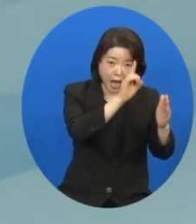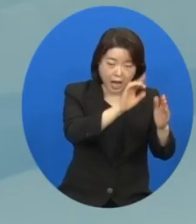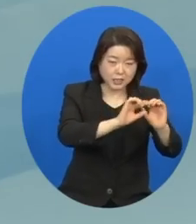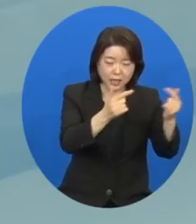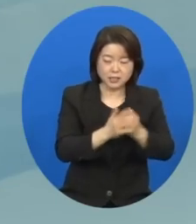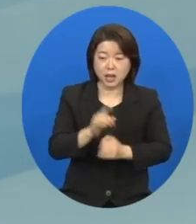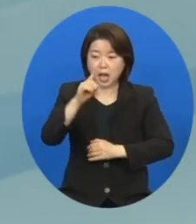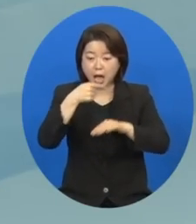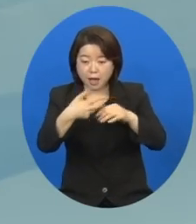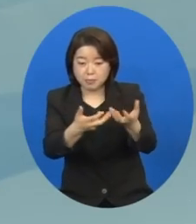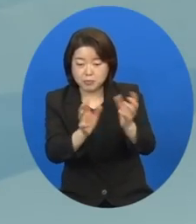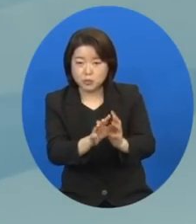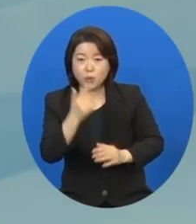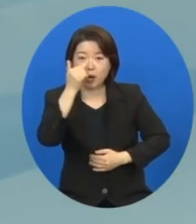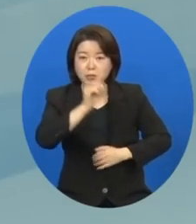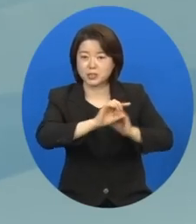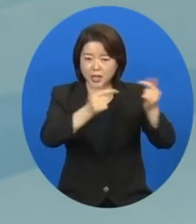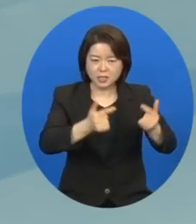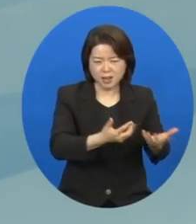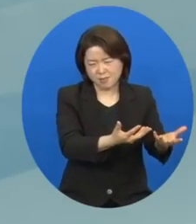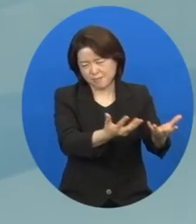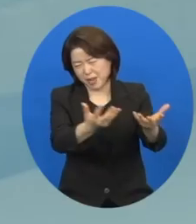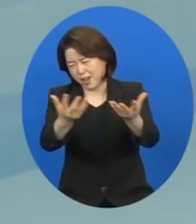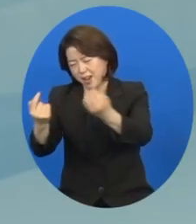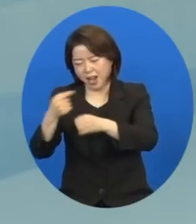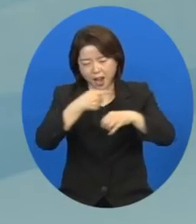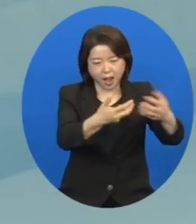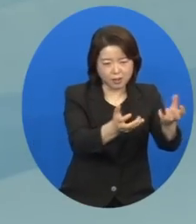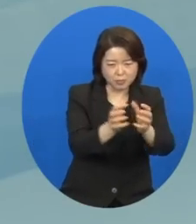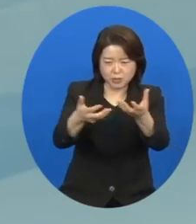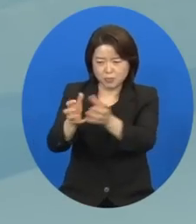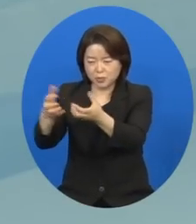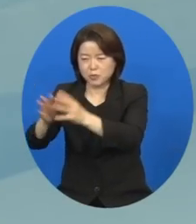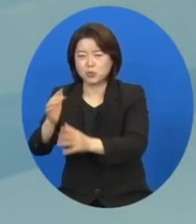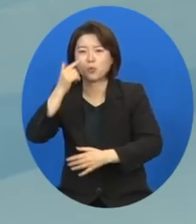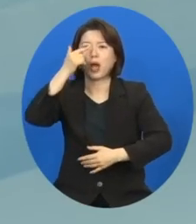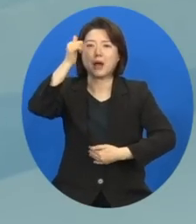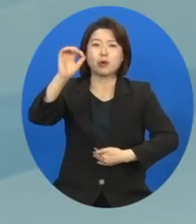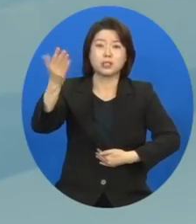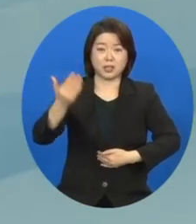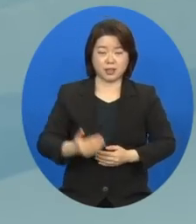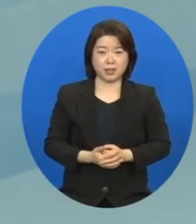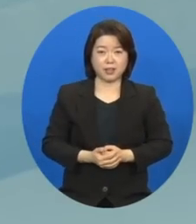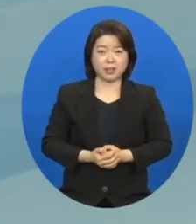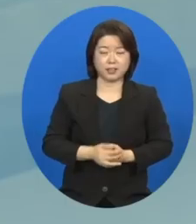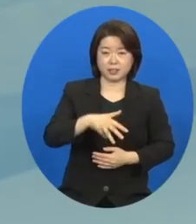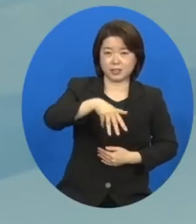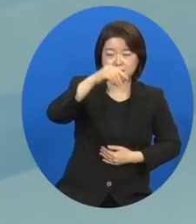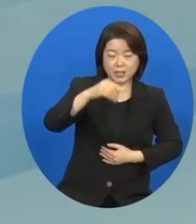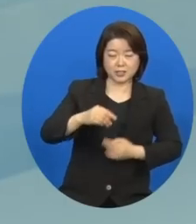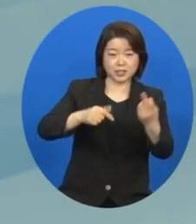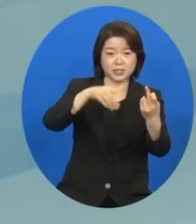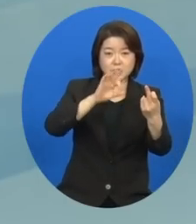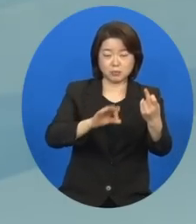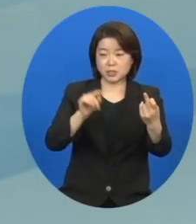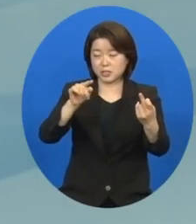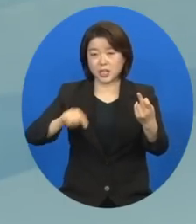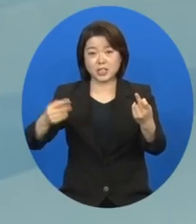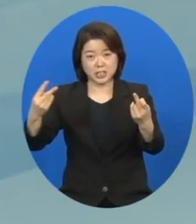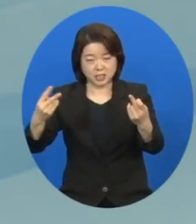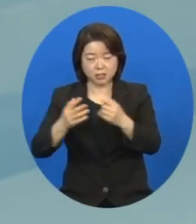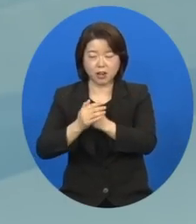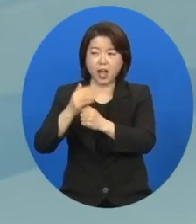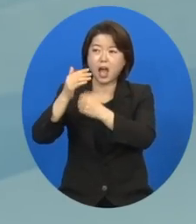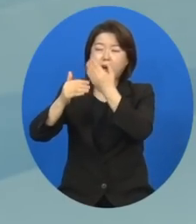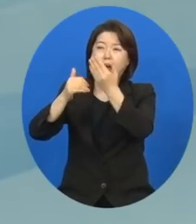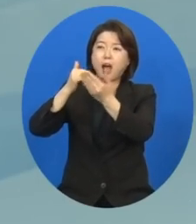민족의 아버지도 아니고 수많은 민족의 아버지가 될 것이라는 것입니다. 이거는 창세기 12장 2절에서 처음에 하나님께서